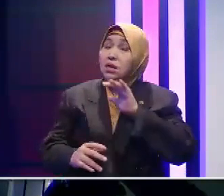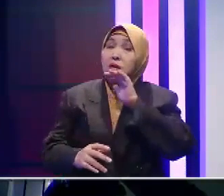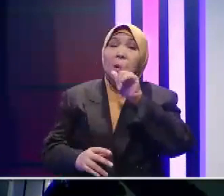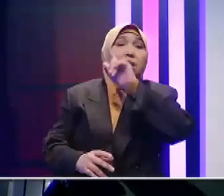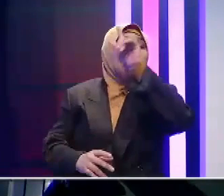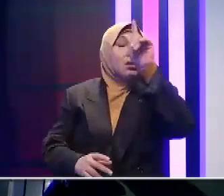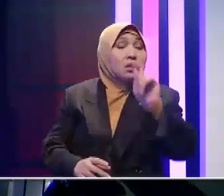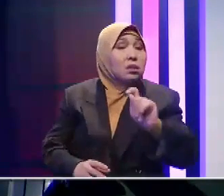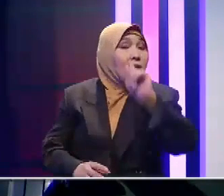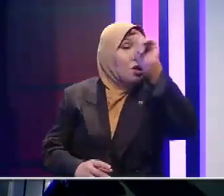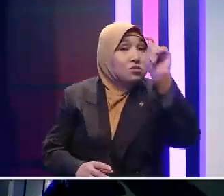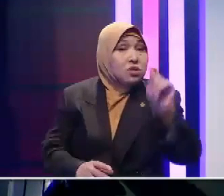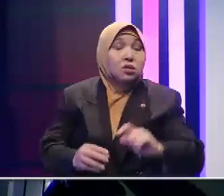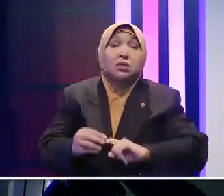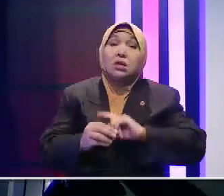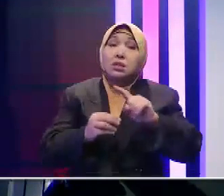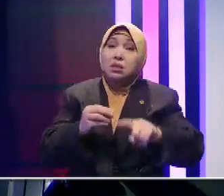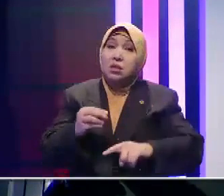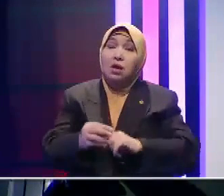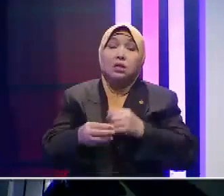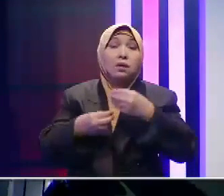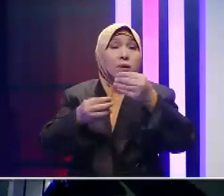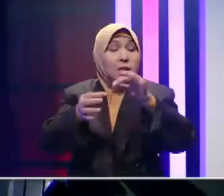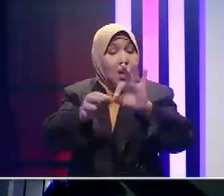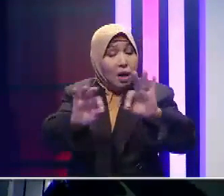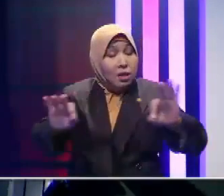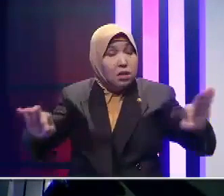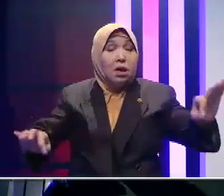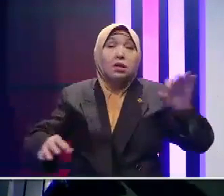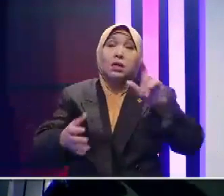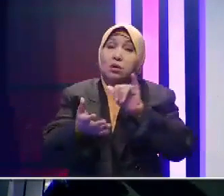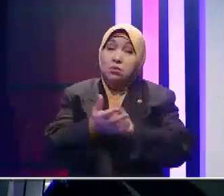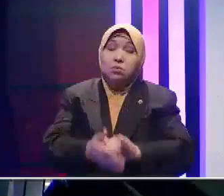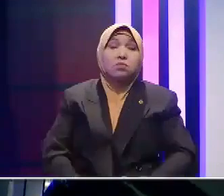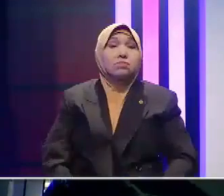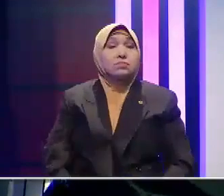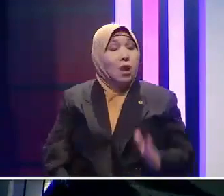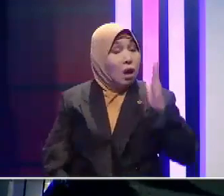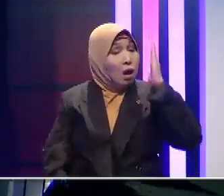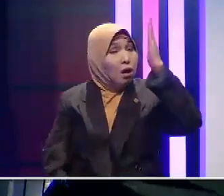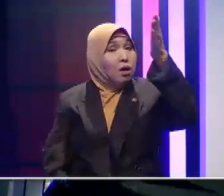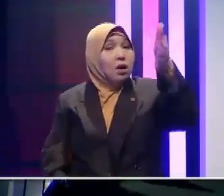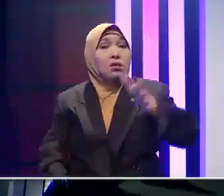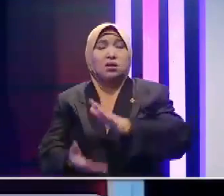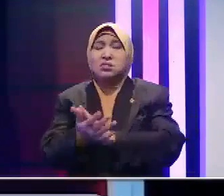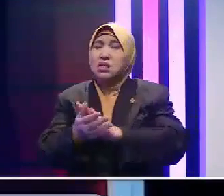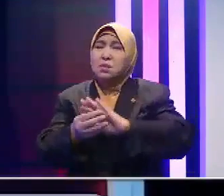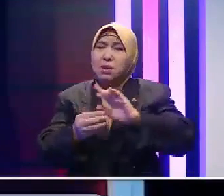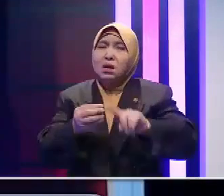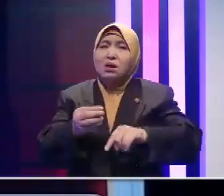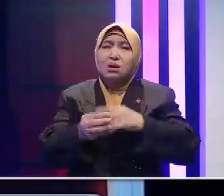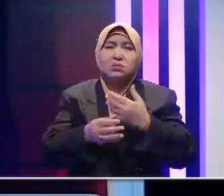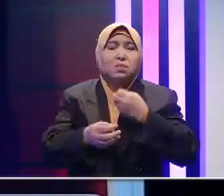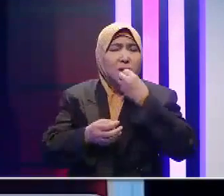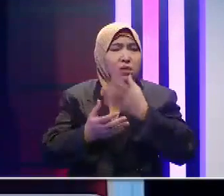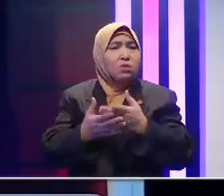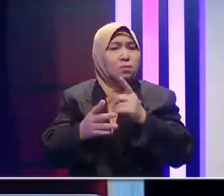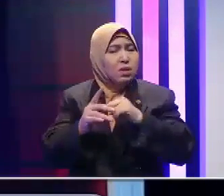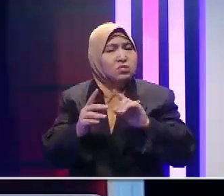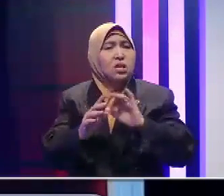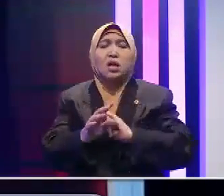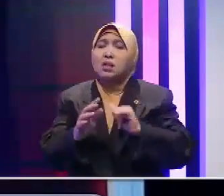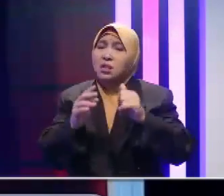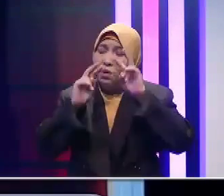menanyakan tentang tidak diberi ayat, beritahu ayat-ayat ini di akhirat kelak. Kan? Antara benda-benda yang saya beritahu benda ini, bila saya gunakan ayat